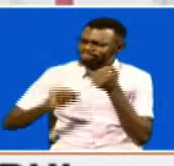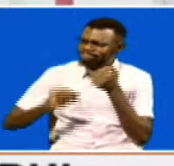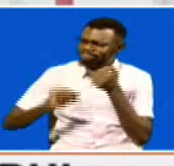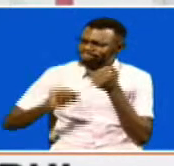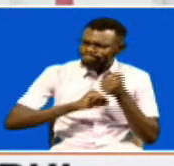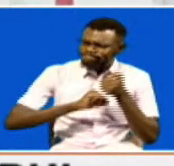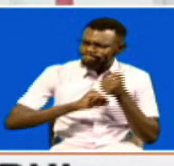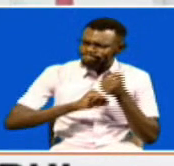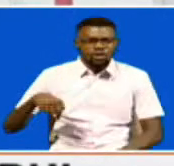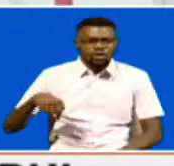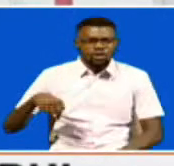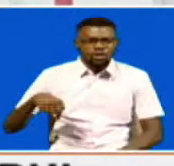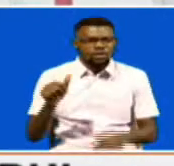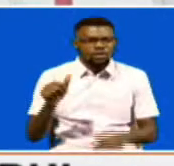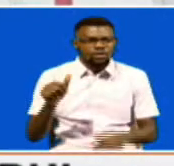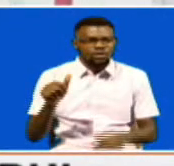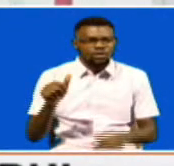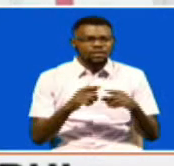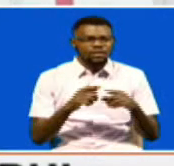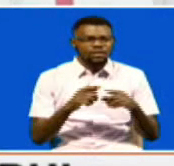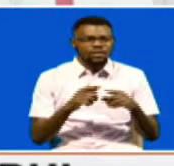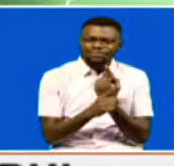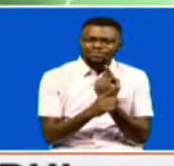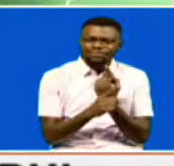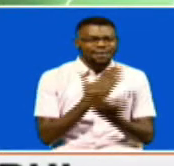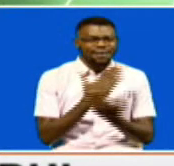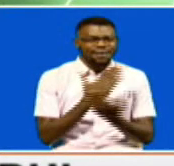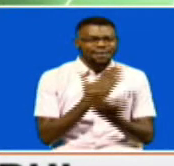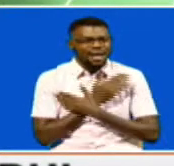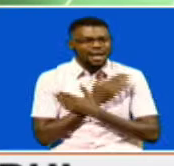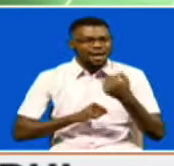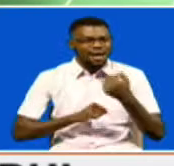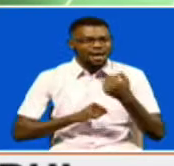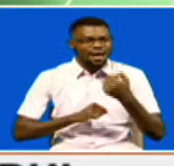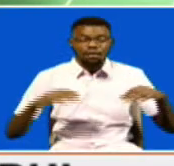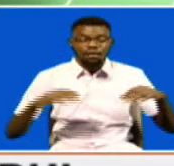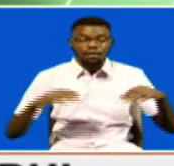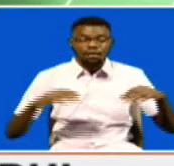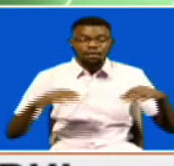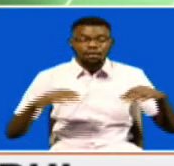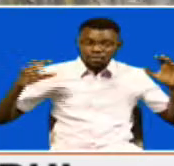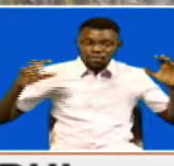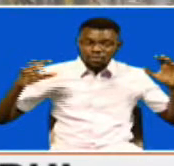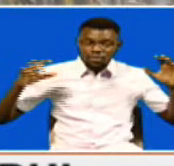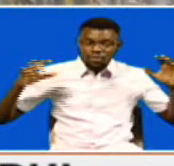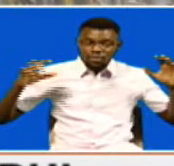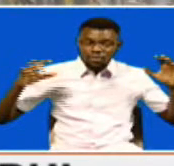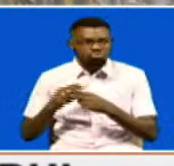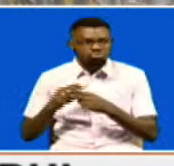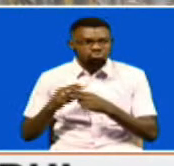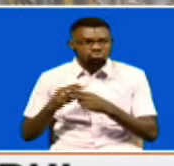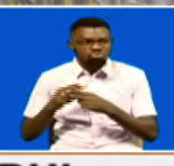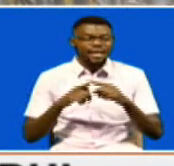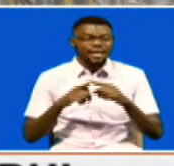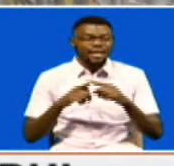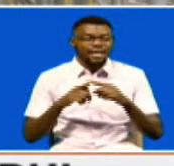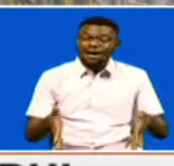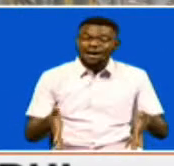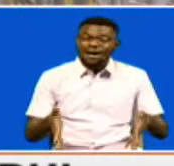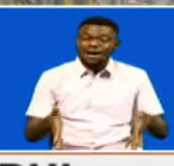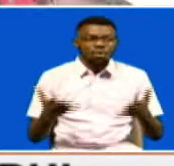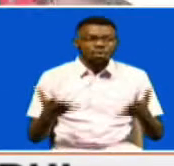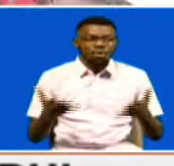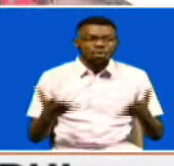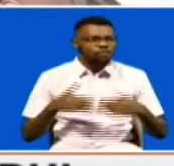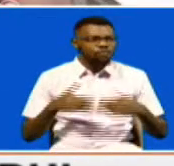Social and all the relevant partners on this team field. Huku mvua ikianza kunyesha na mitambo ya nishati ya mvuke wa ardhi